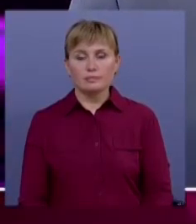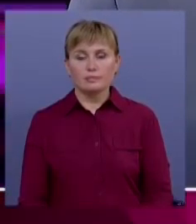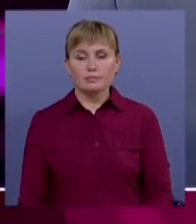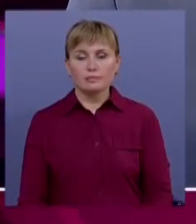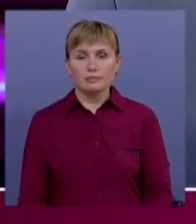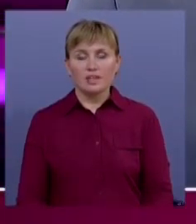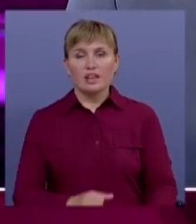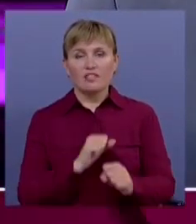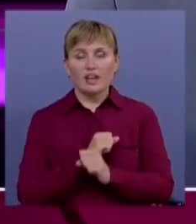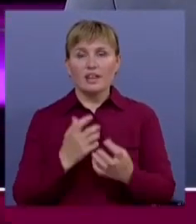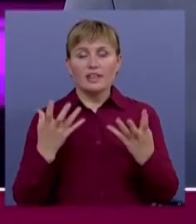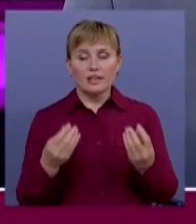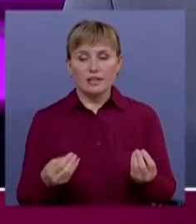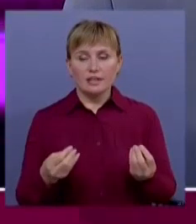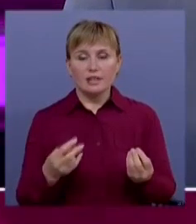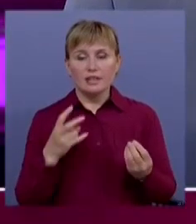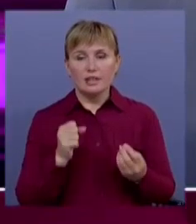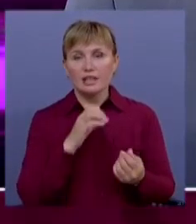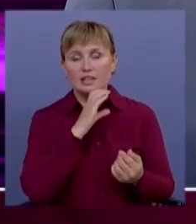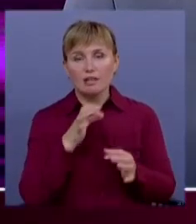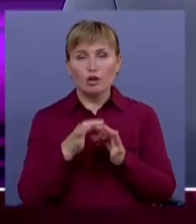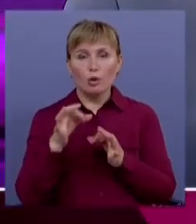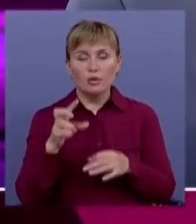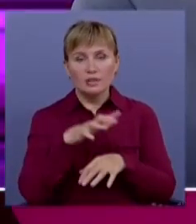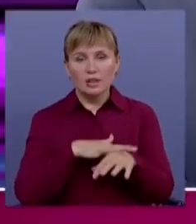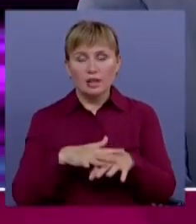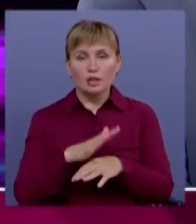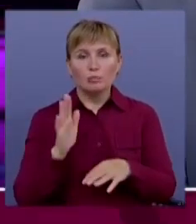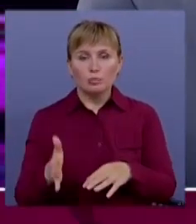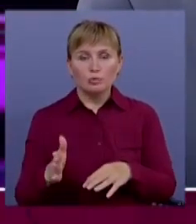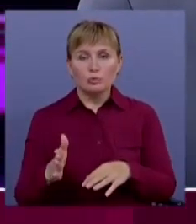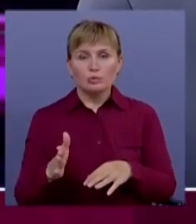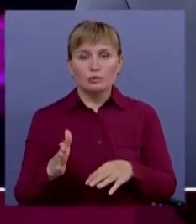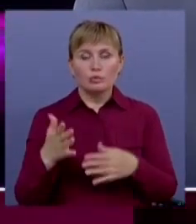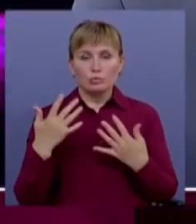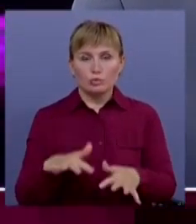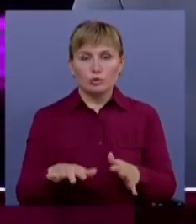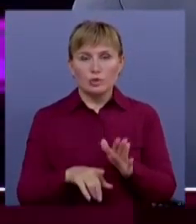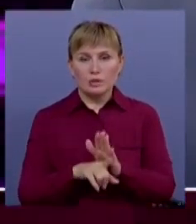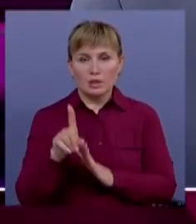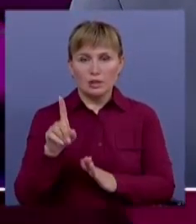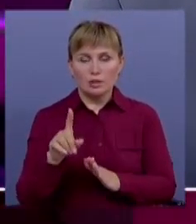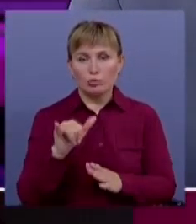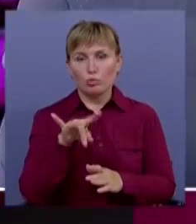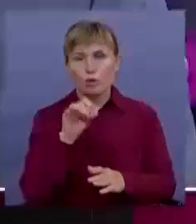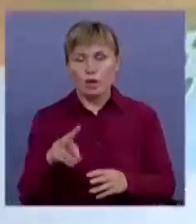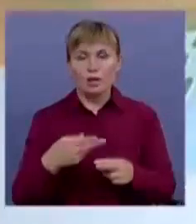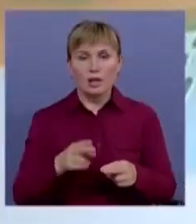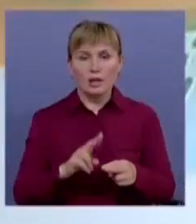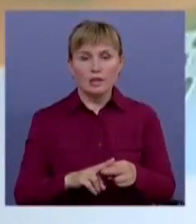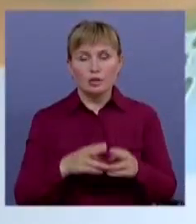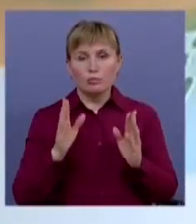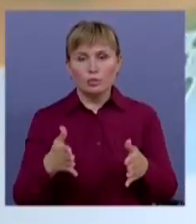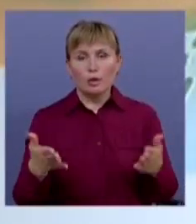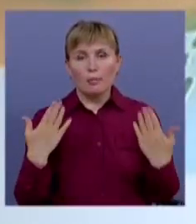выходные дни на северные области страны будут смещаться воздушные массы с районов урала эти воздушные массы